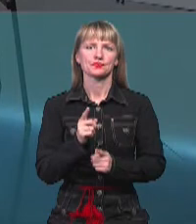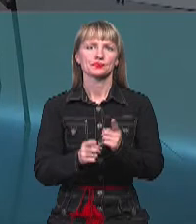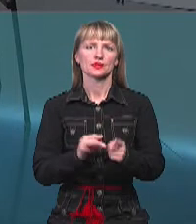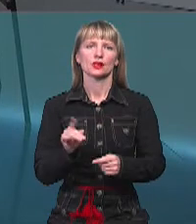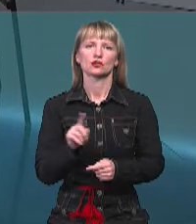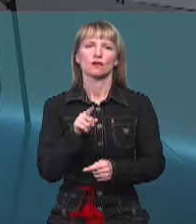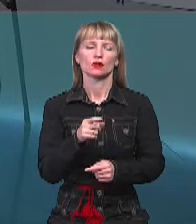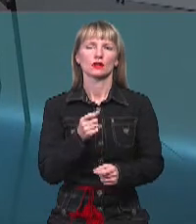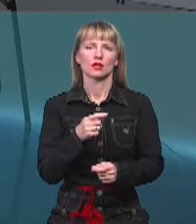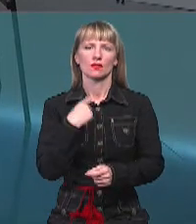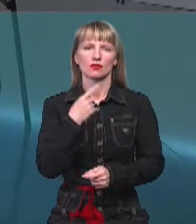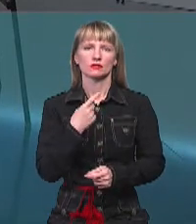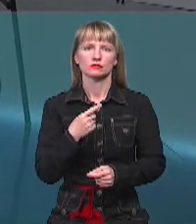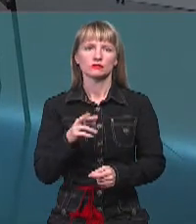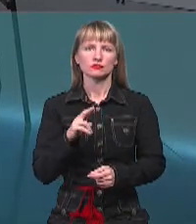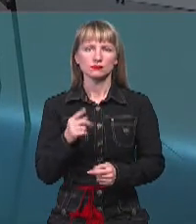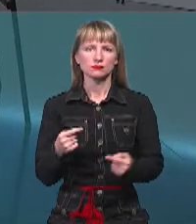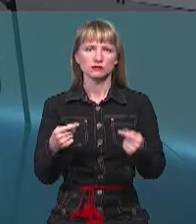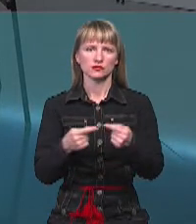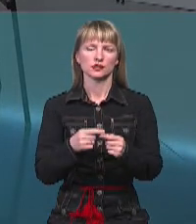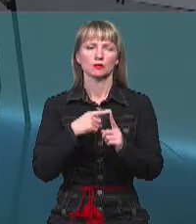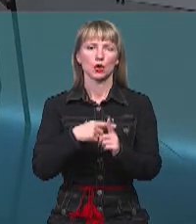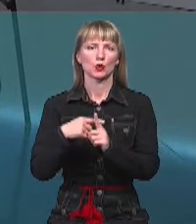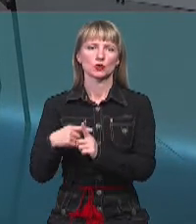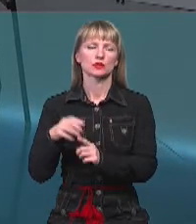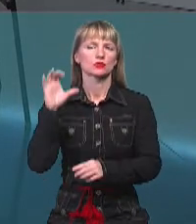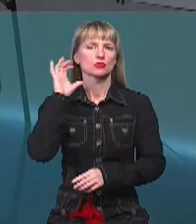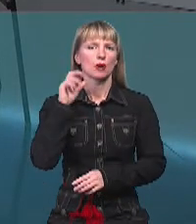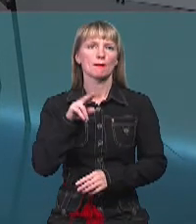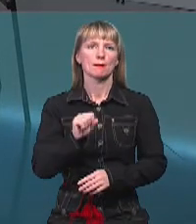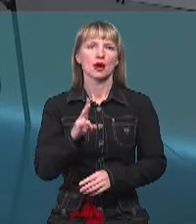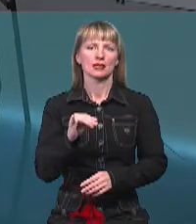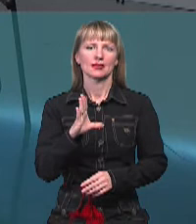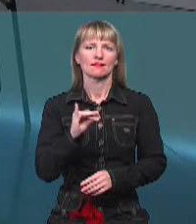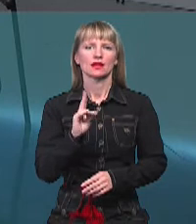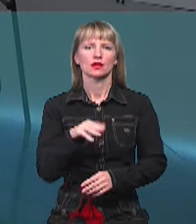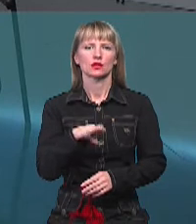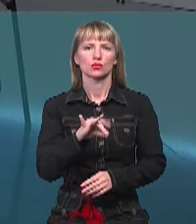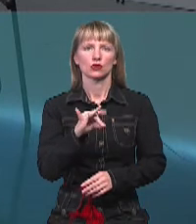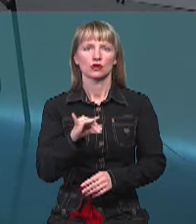що вона відзначає як чіткі плюси. Слухаємо пані Вікторію.